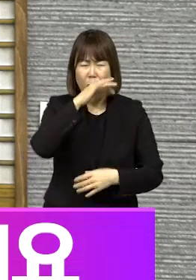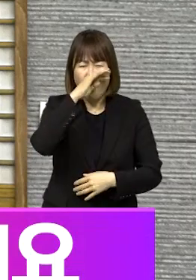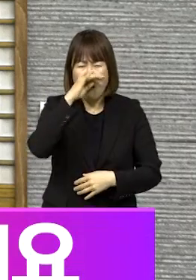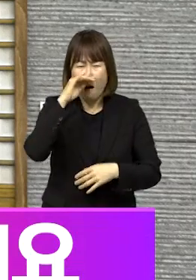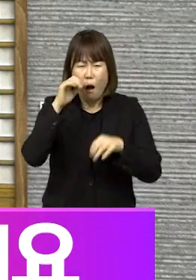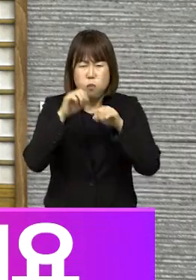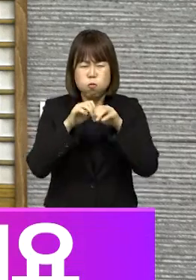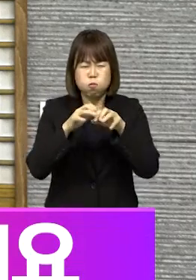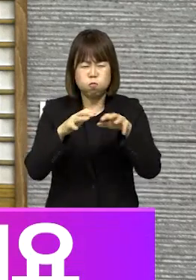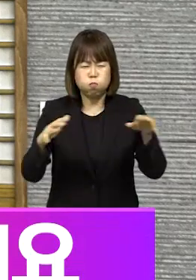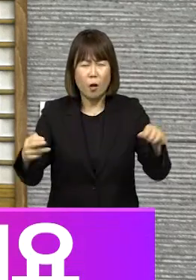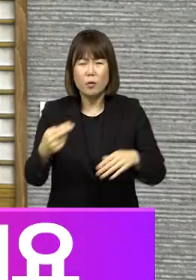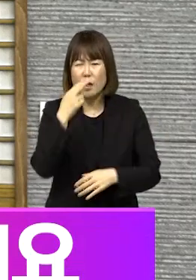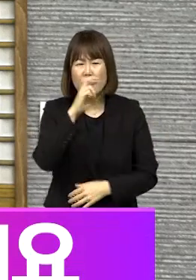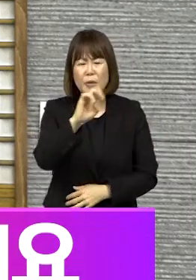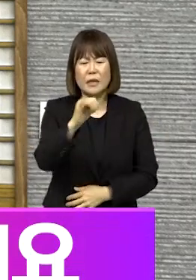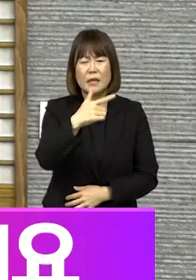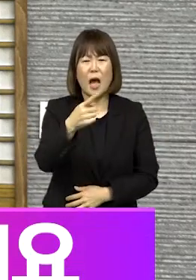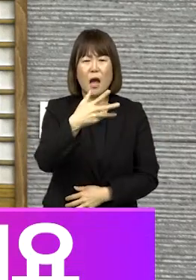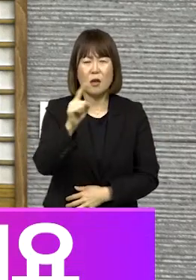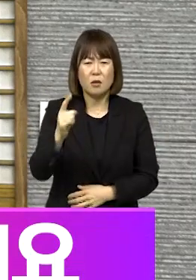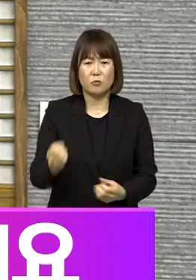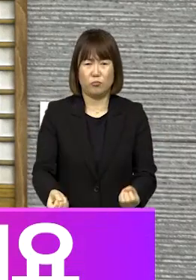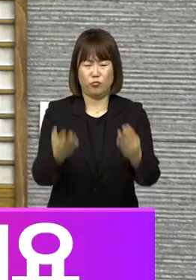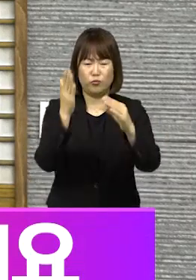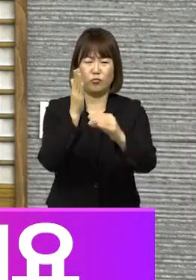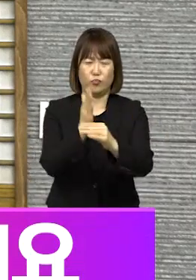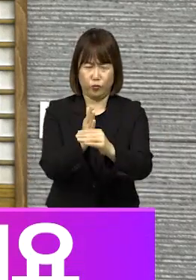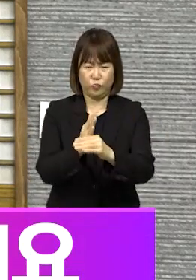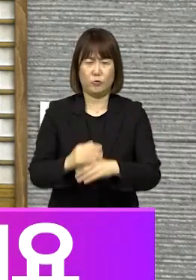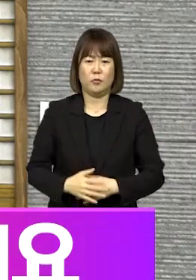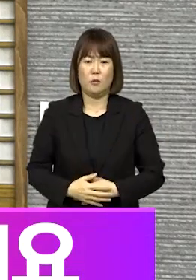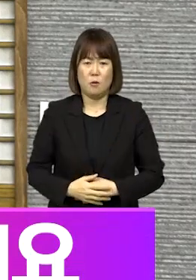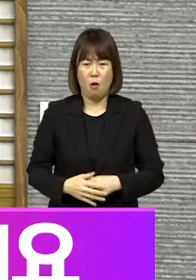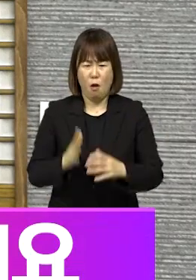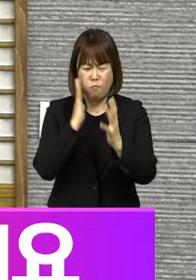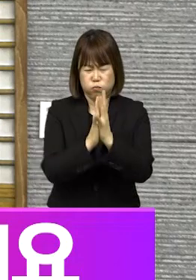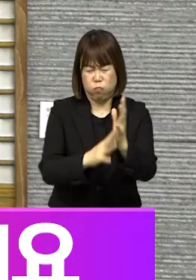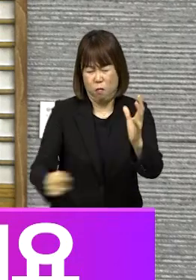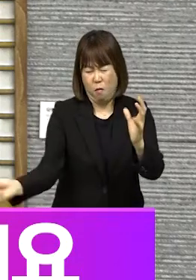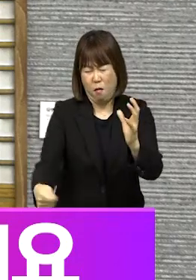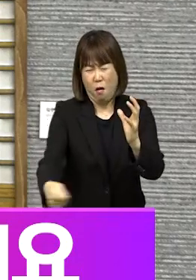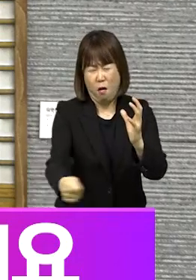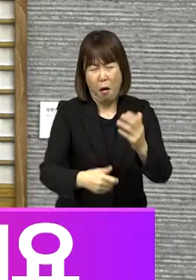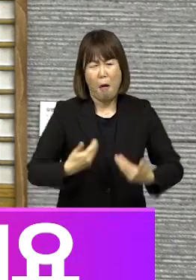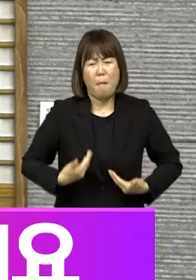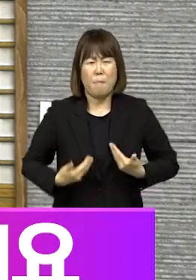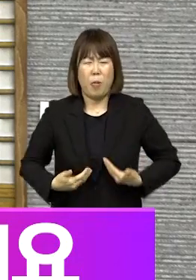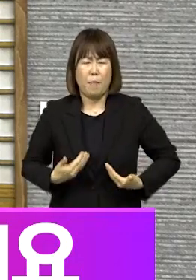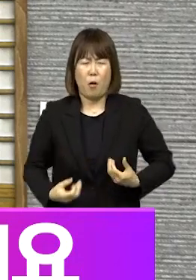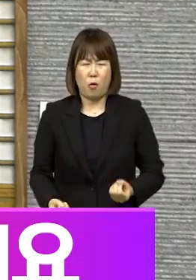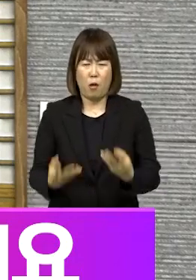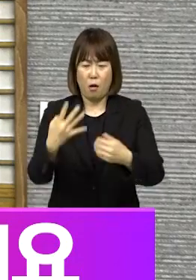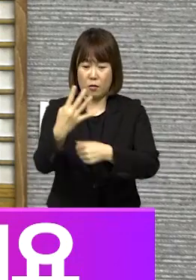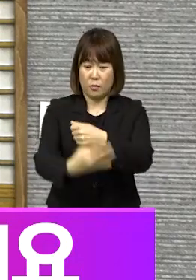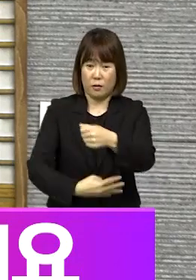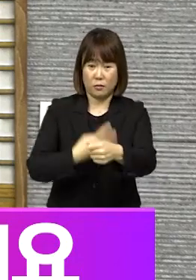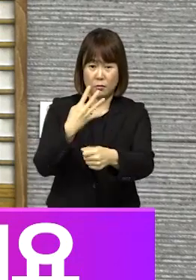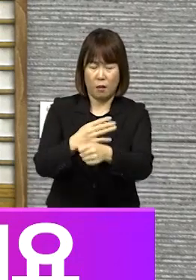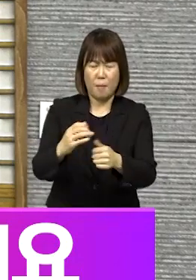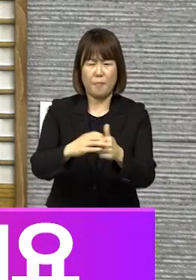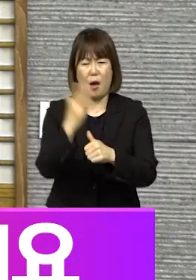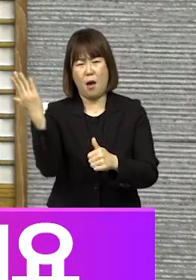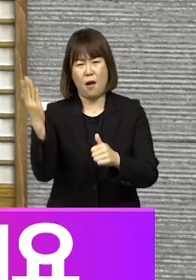원동에서는 봄내음 향긋한 미나리 소화기 한 장인데요 양산시의 보물 알리는 원동 미나리 축제가 4년